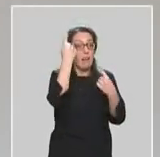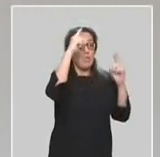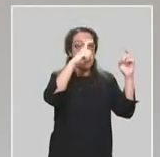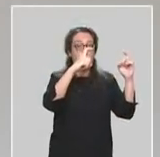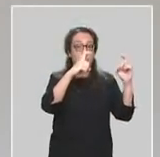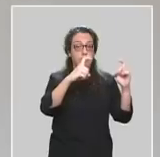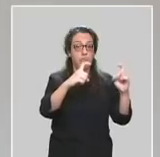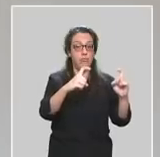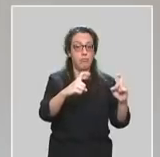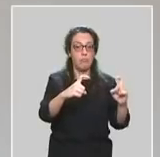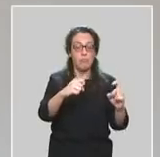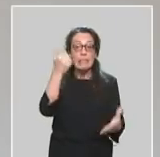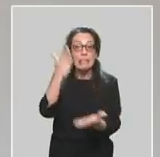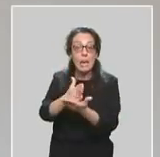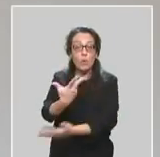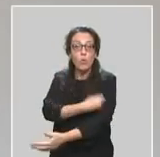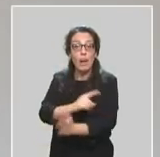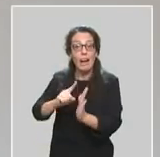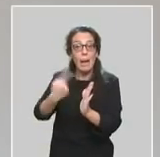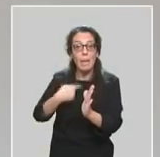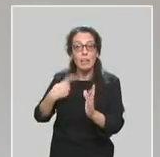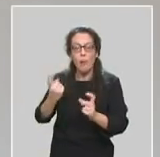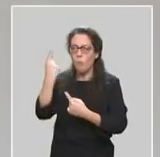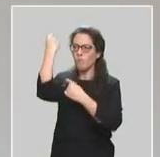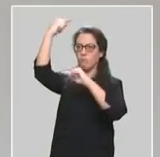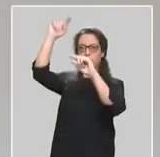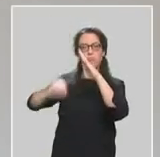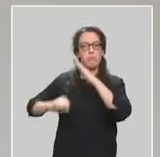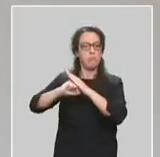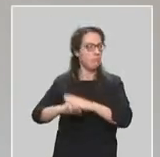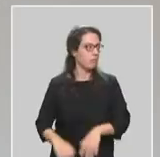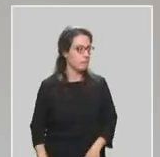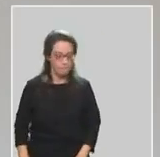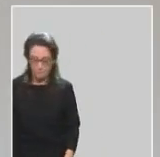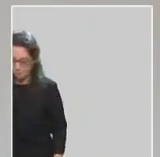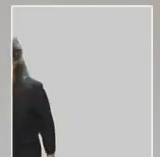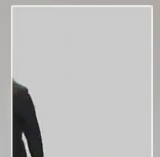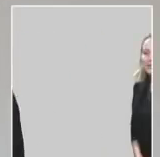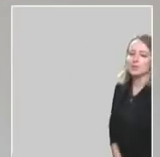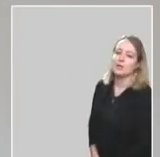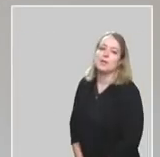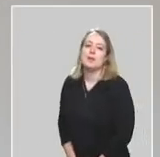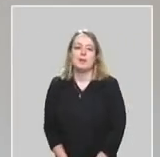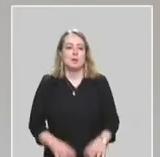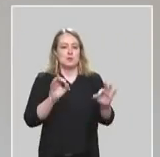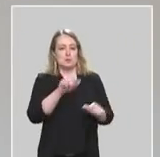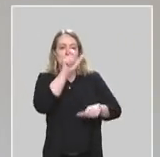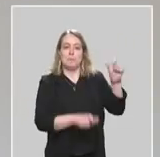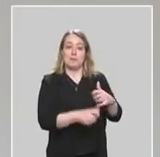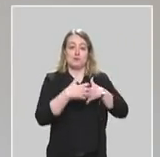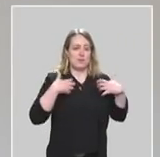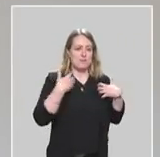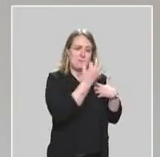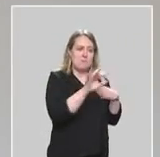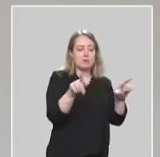au bout de quelques mois, et d'un seul coup, avec le rappel, l'immunité redevient absolument optimale. Du coup, les scientifiques en France comme à l'étranger considèrent